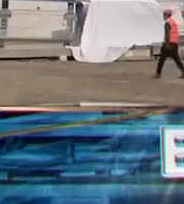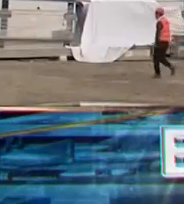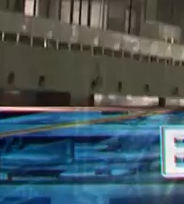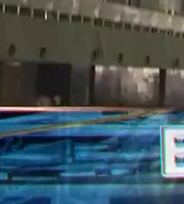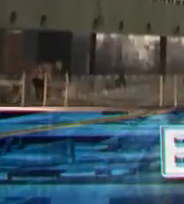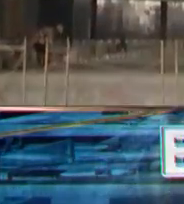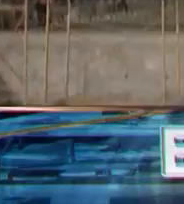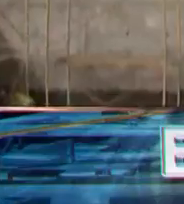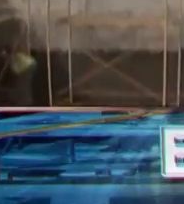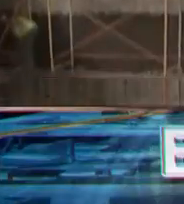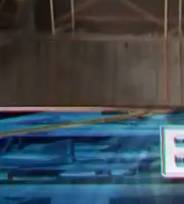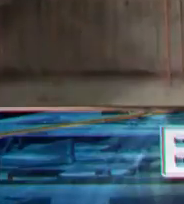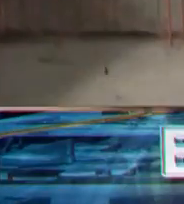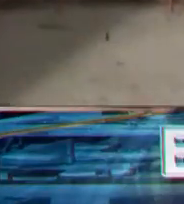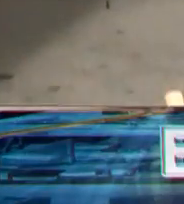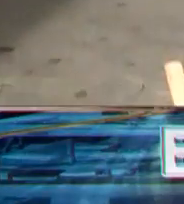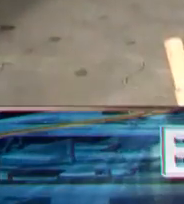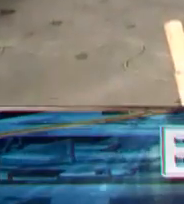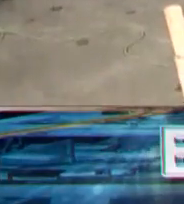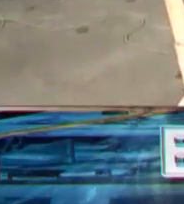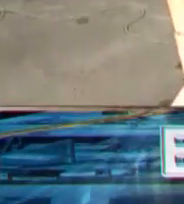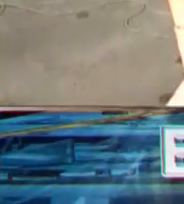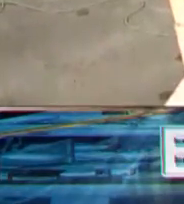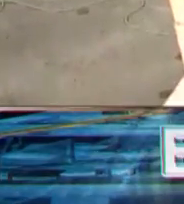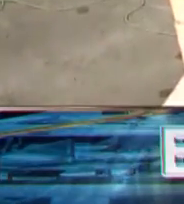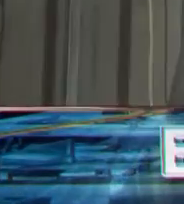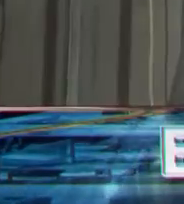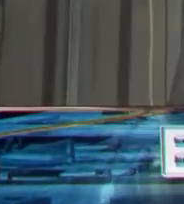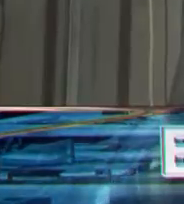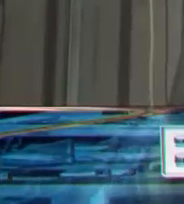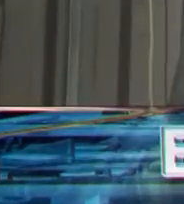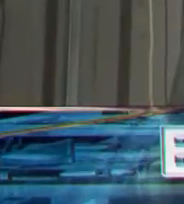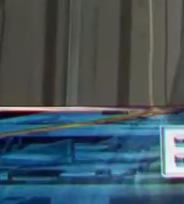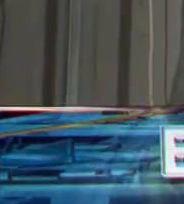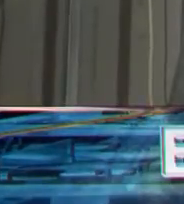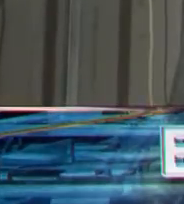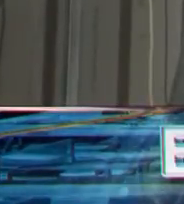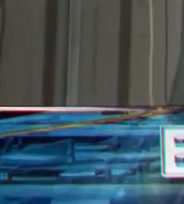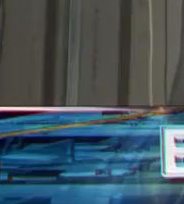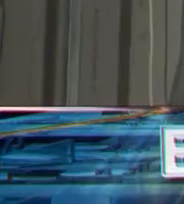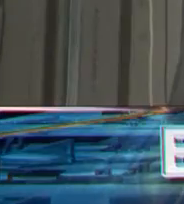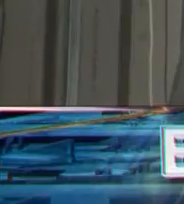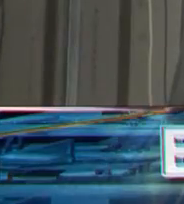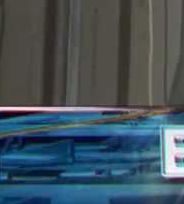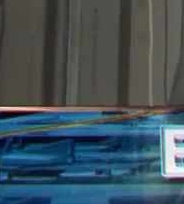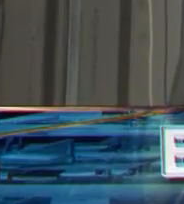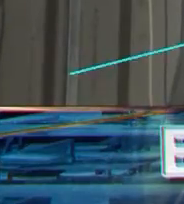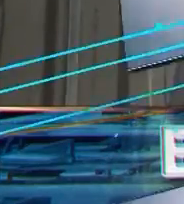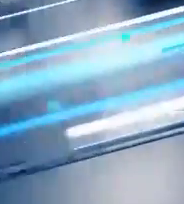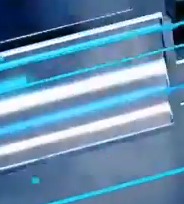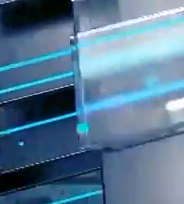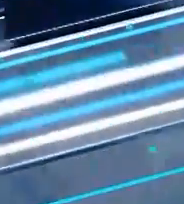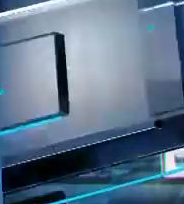Талап күшеймей сөңбейді. Талдықорғанда жабық бассейн құрылысы аяқталуға жақын. Бүгін облыс әкімі арнайы барып көрді.